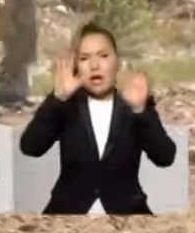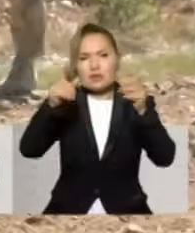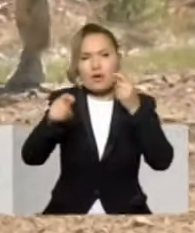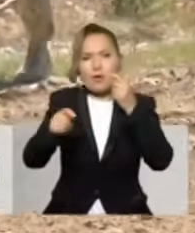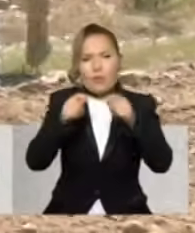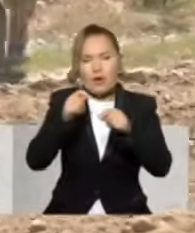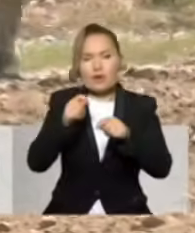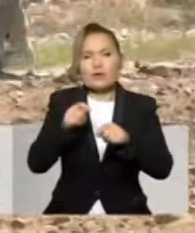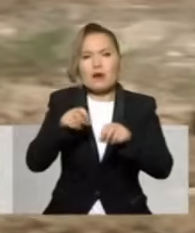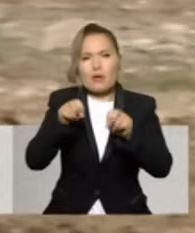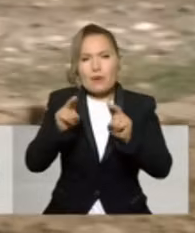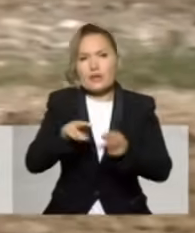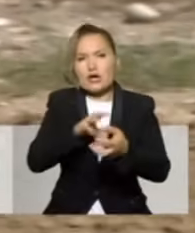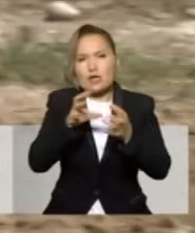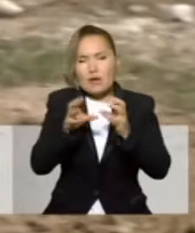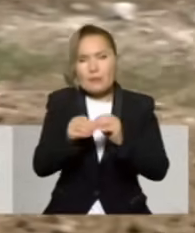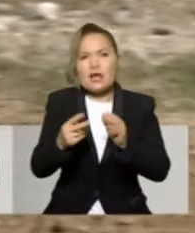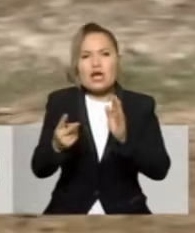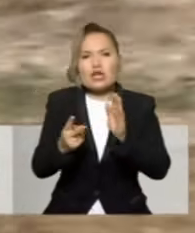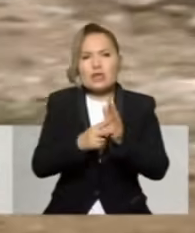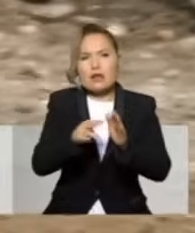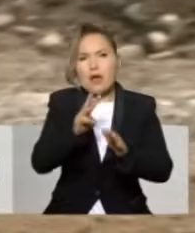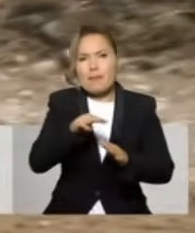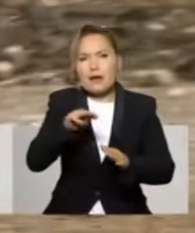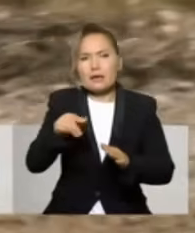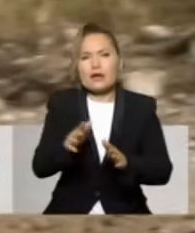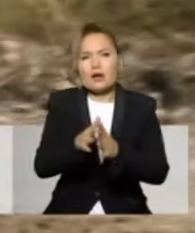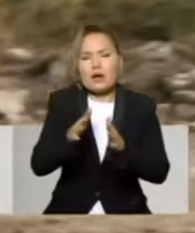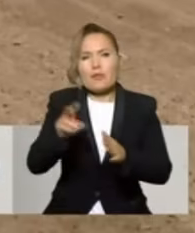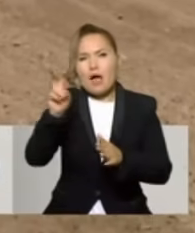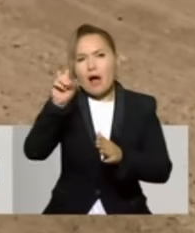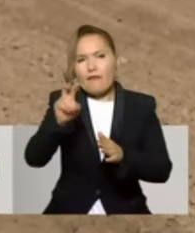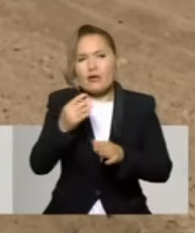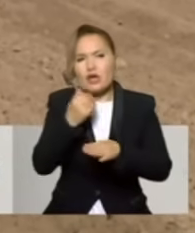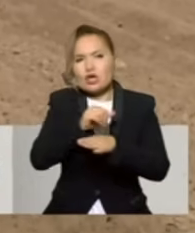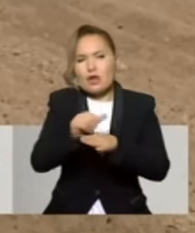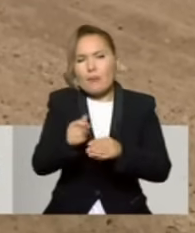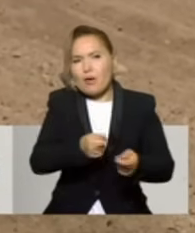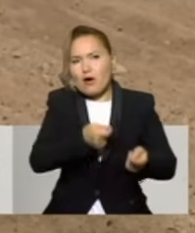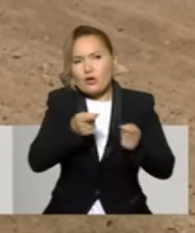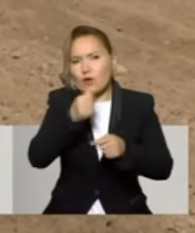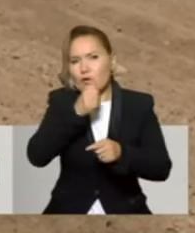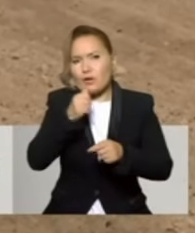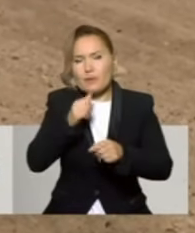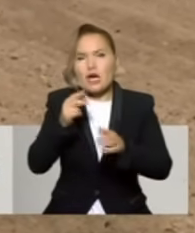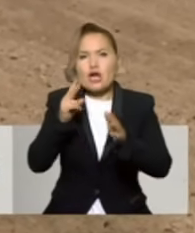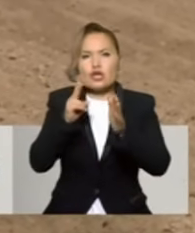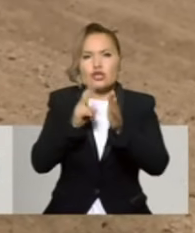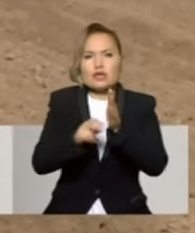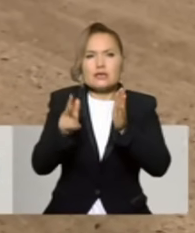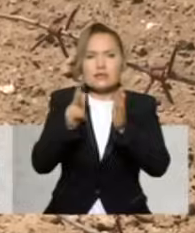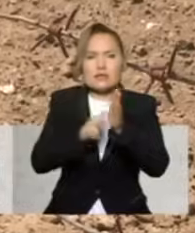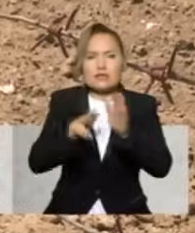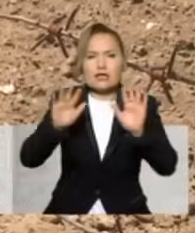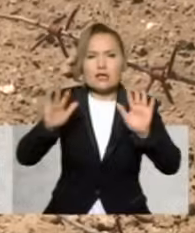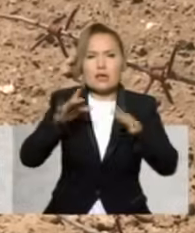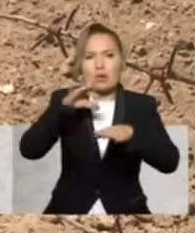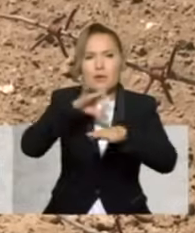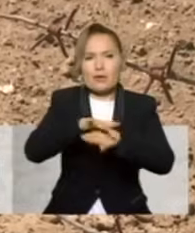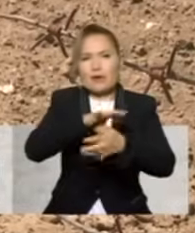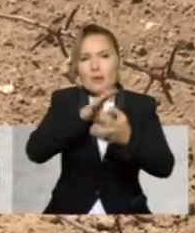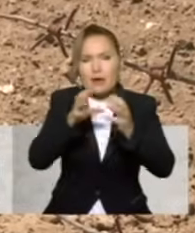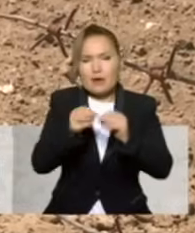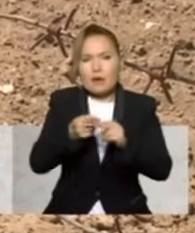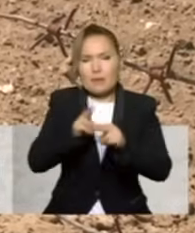заңнамасын бұзған. Жалпы сомасы 7 миллиард теңгеден аса валютаны шетел асырудың 780 дерегі анықталған. Мұның